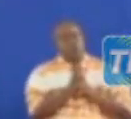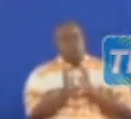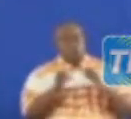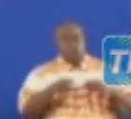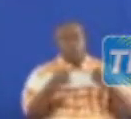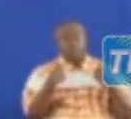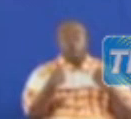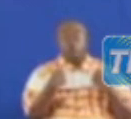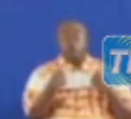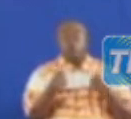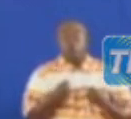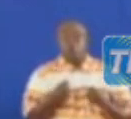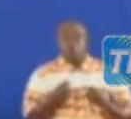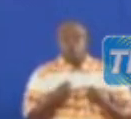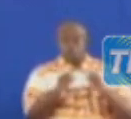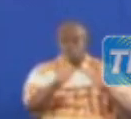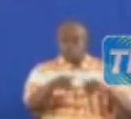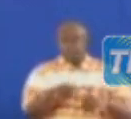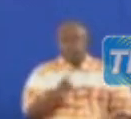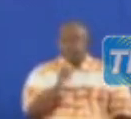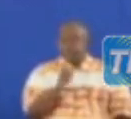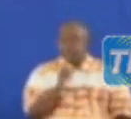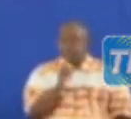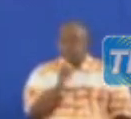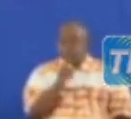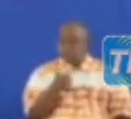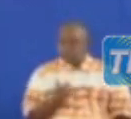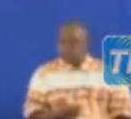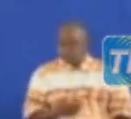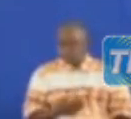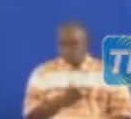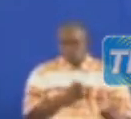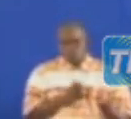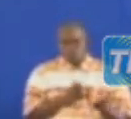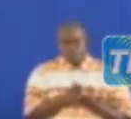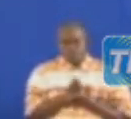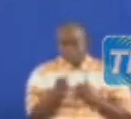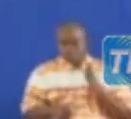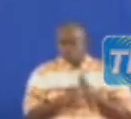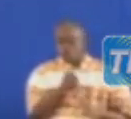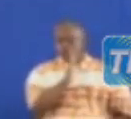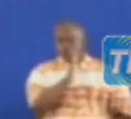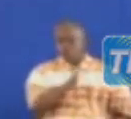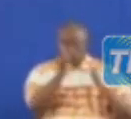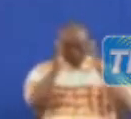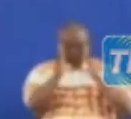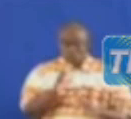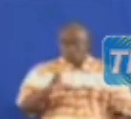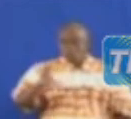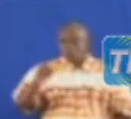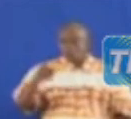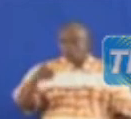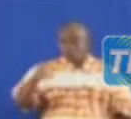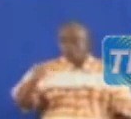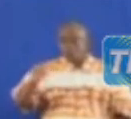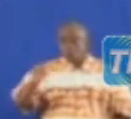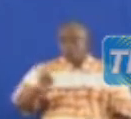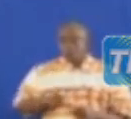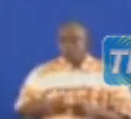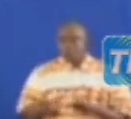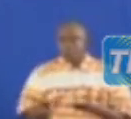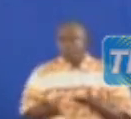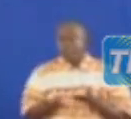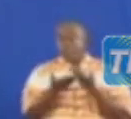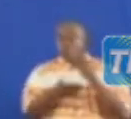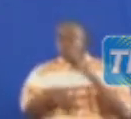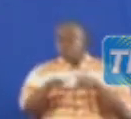Temisemi chini ya uongozi wa Mheshimiwa Londo, mbunge wa jimbo la Mikumi, makamu mwenyekiti Mheshimiwa